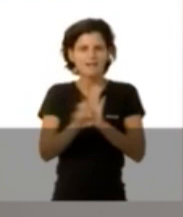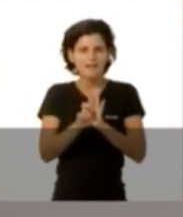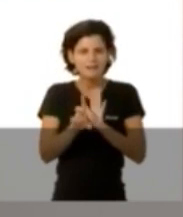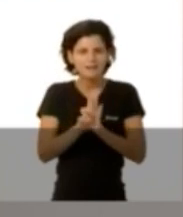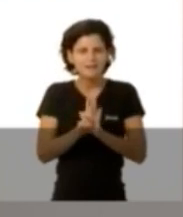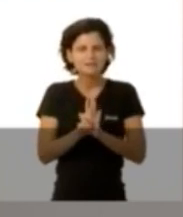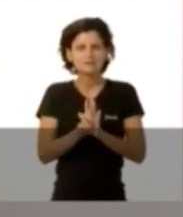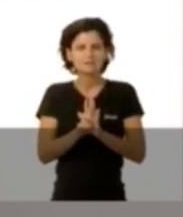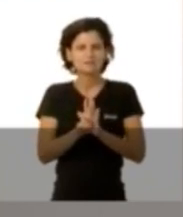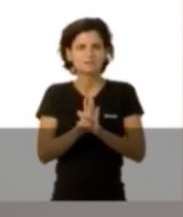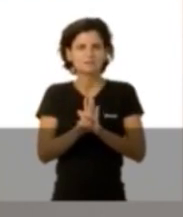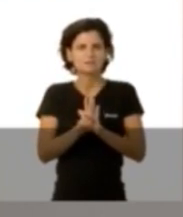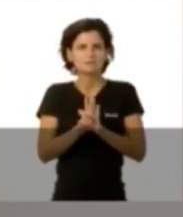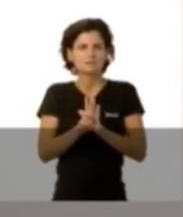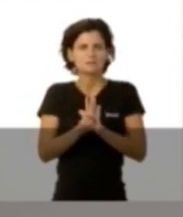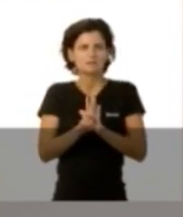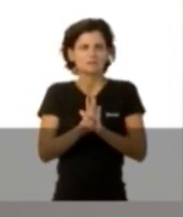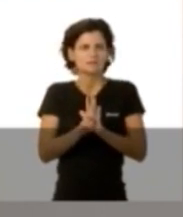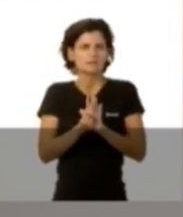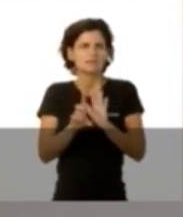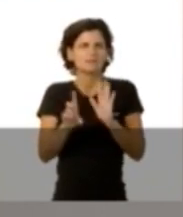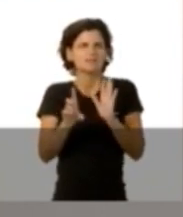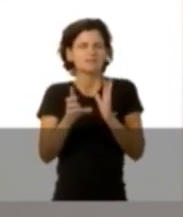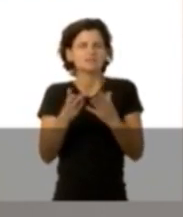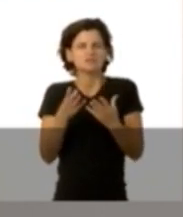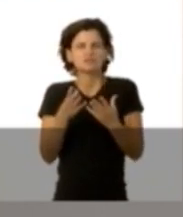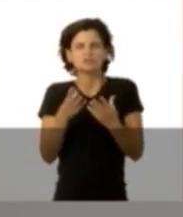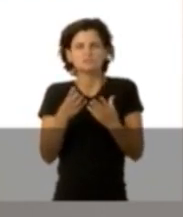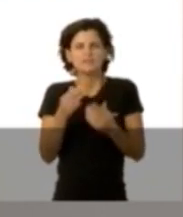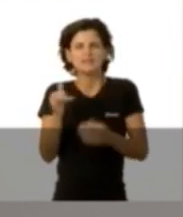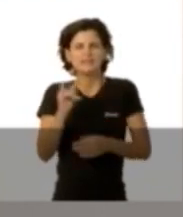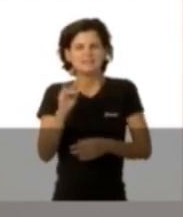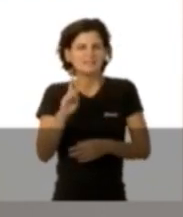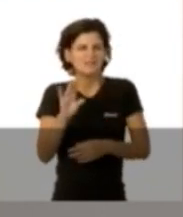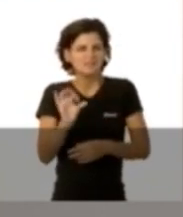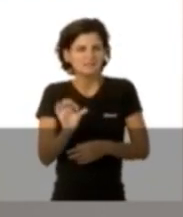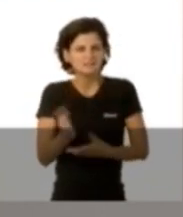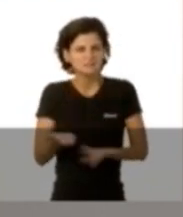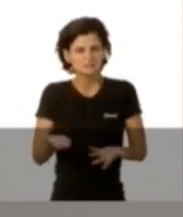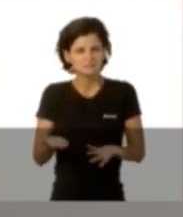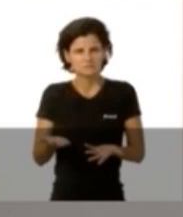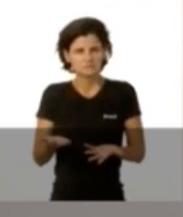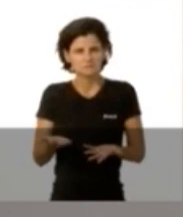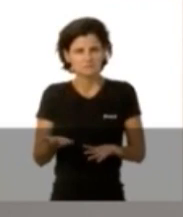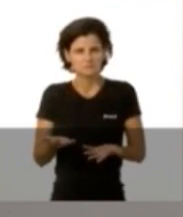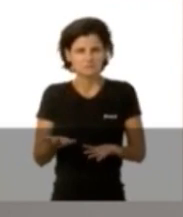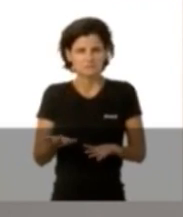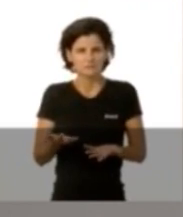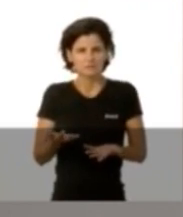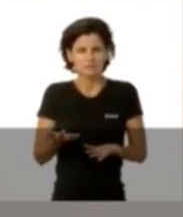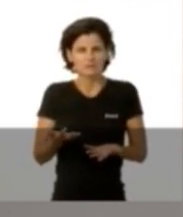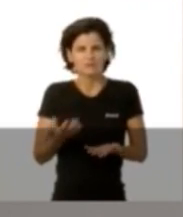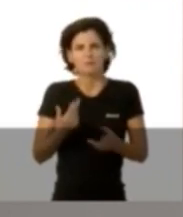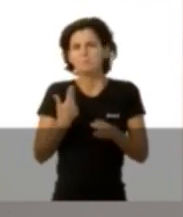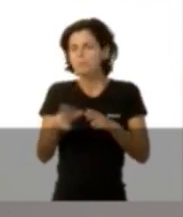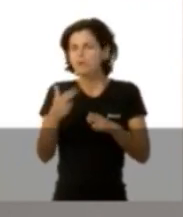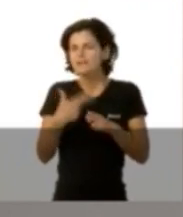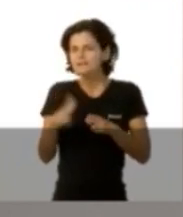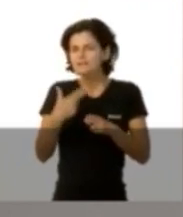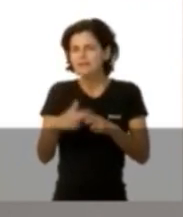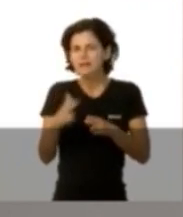que han sigut i són extremadament lesives a la possibilitat de fer